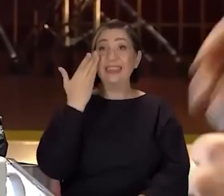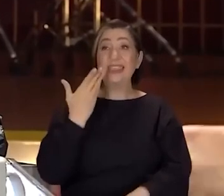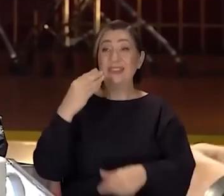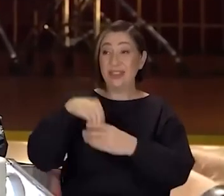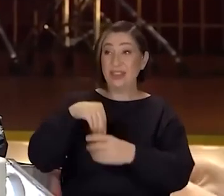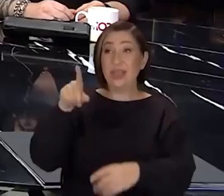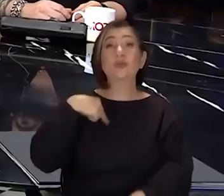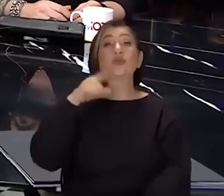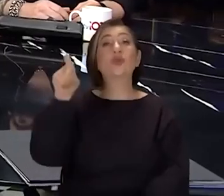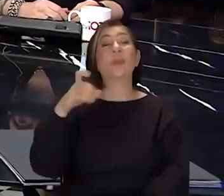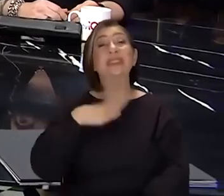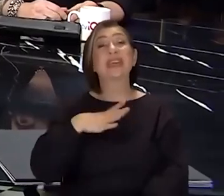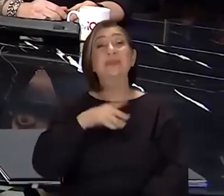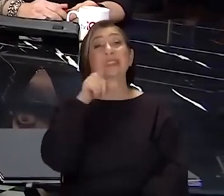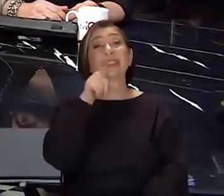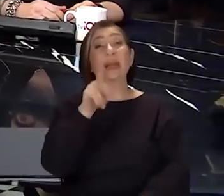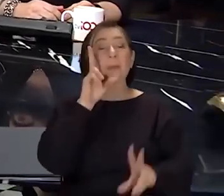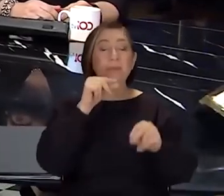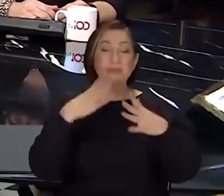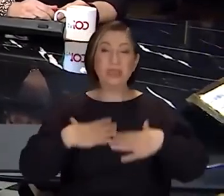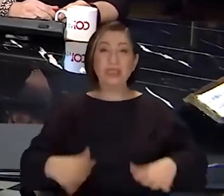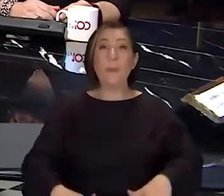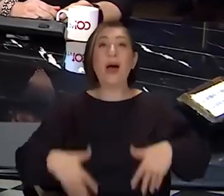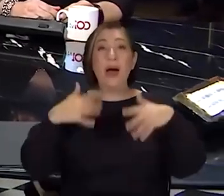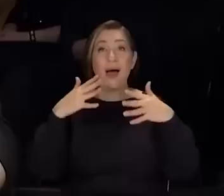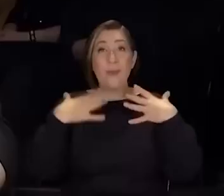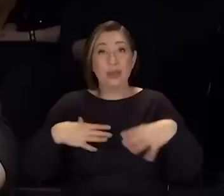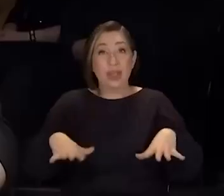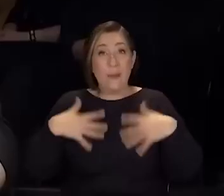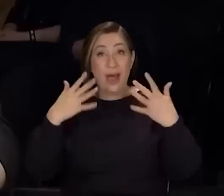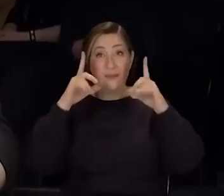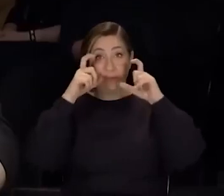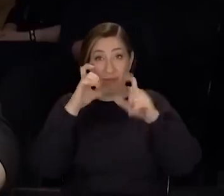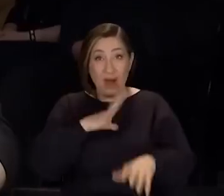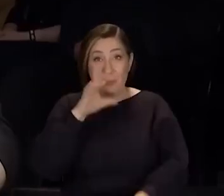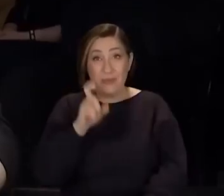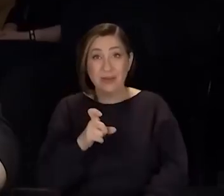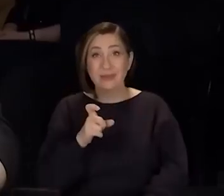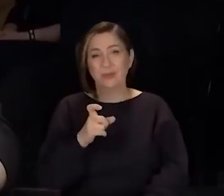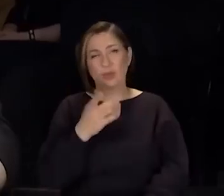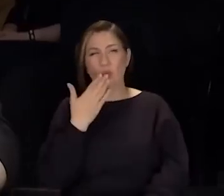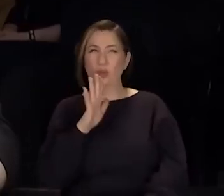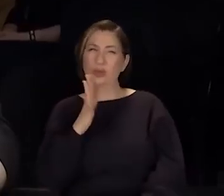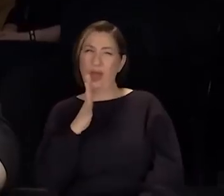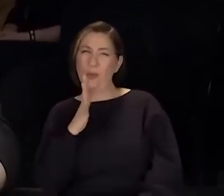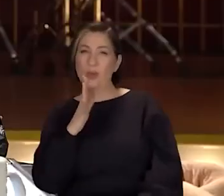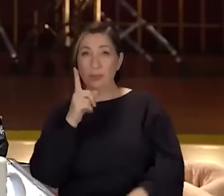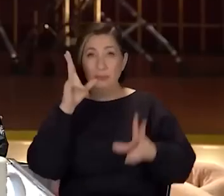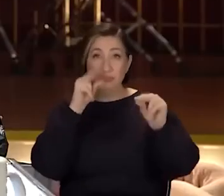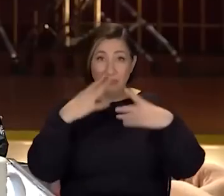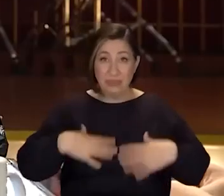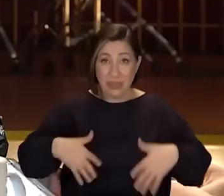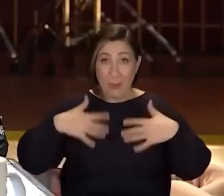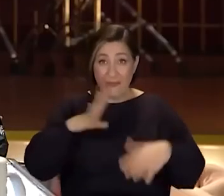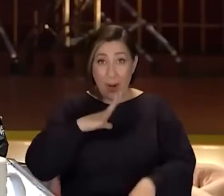seyircilerimiz arasında ama ona da sormak isterdim. Senin pijamalı bir halin var mı? Bir fotoğrafın filan acaba? Yoktur herhalde. Yani pijama giyiyor